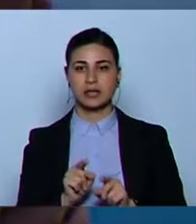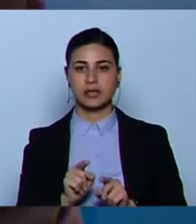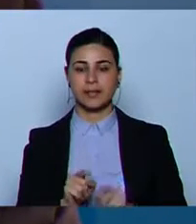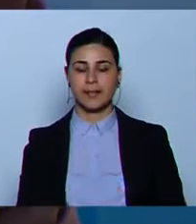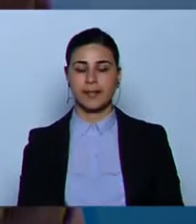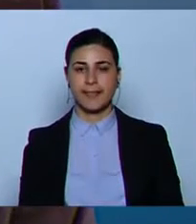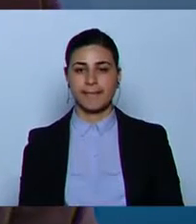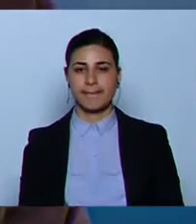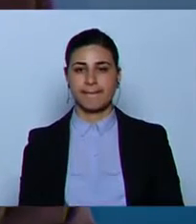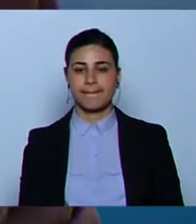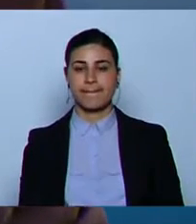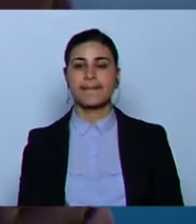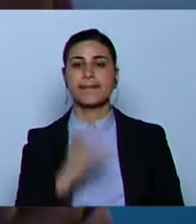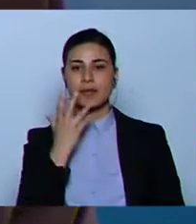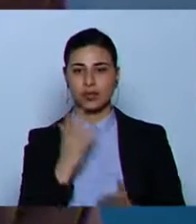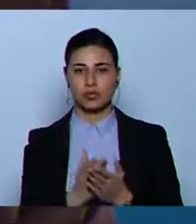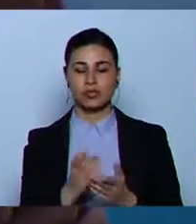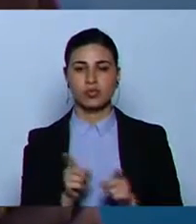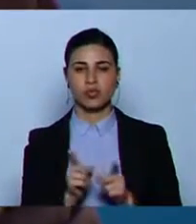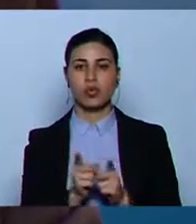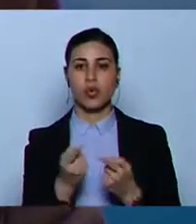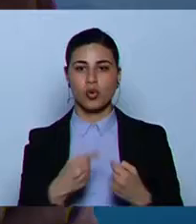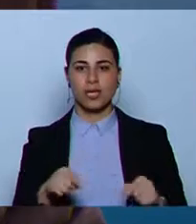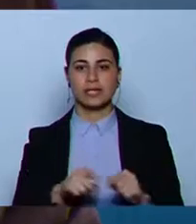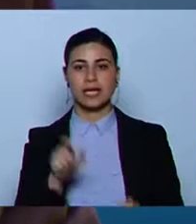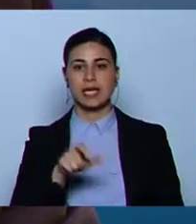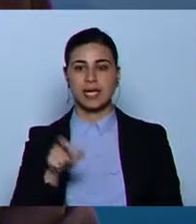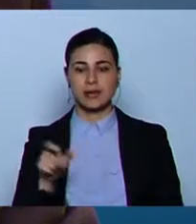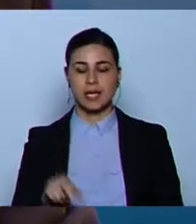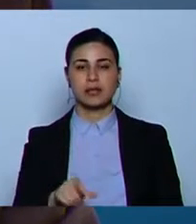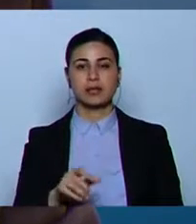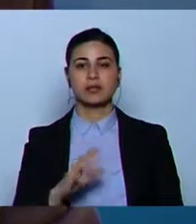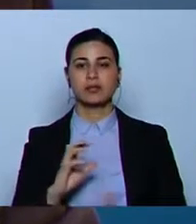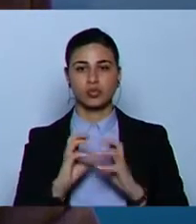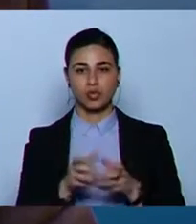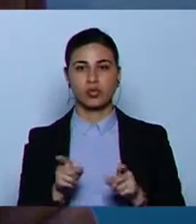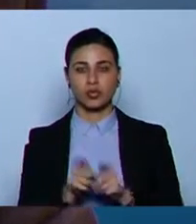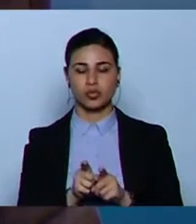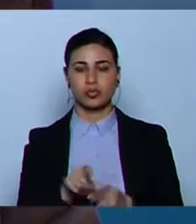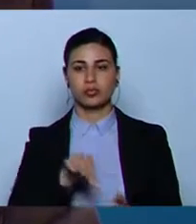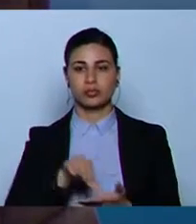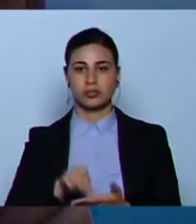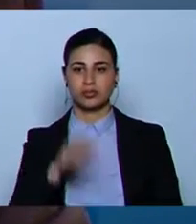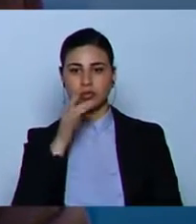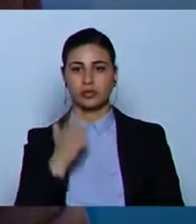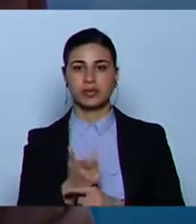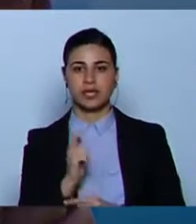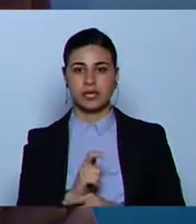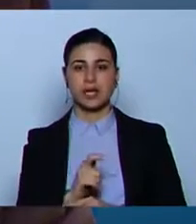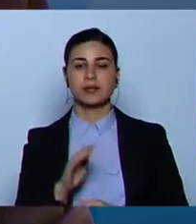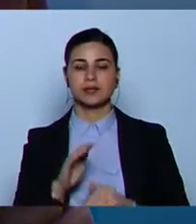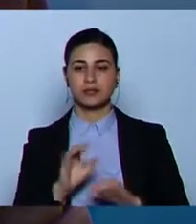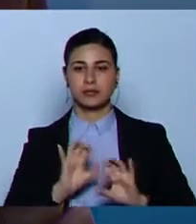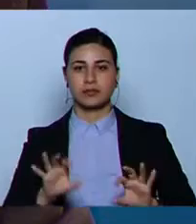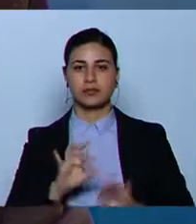ჩართოს ადგილობრივი ორგანიზაციები, ადგილობრივი მოსახლეობა, საერთაშორისო საზოგადოება, მათ შორის ამ პროცესების განხილვის დროს ძალიან კვალიფიციურად